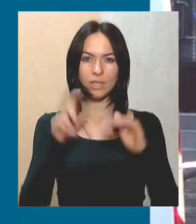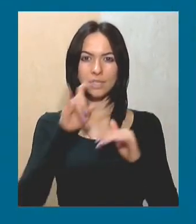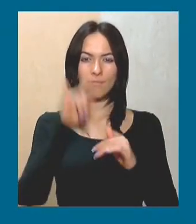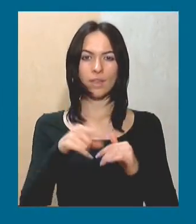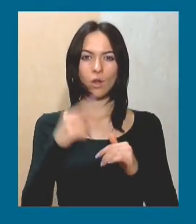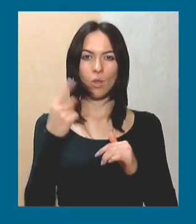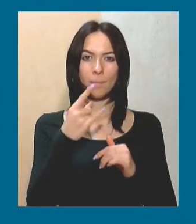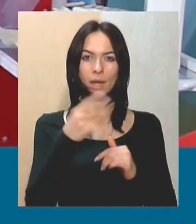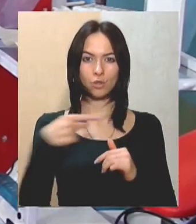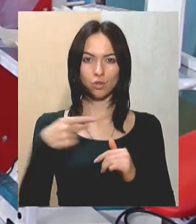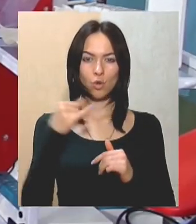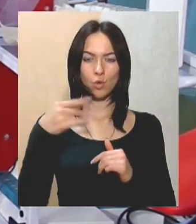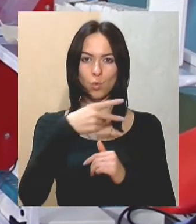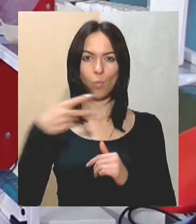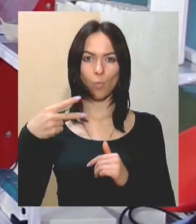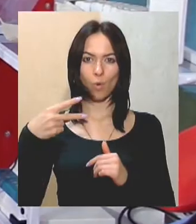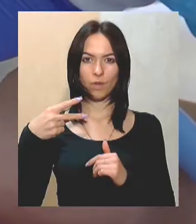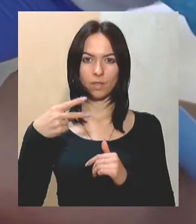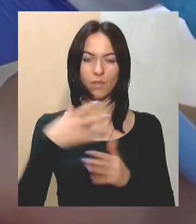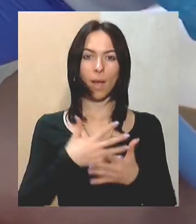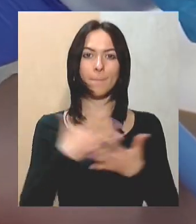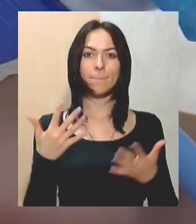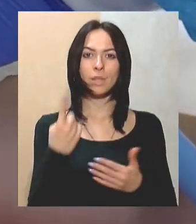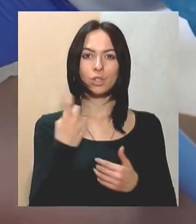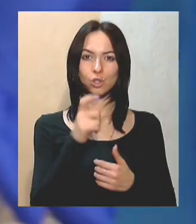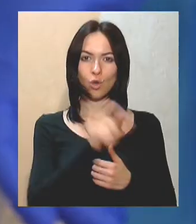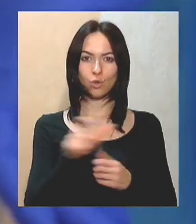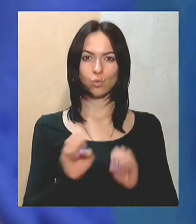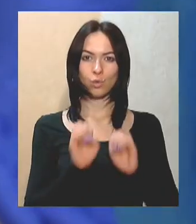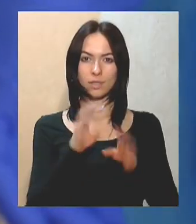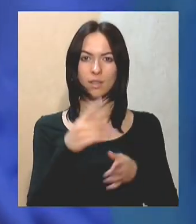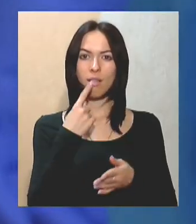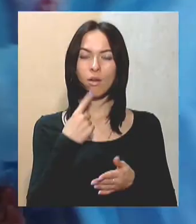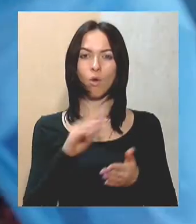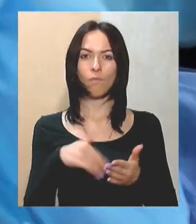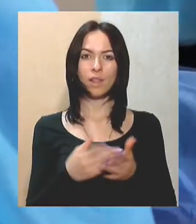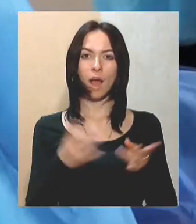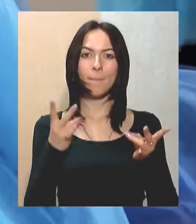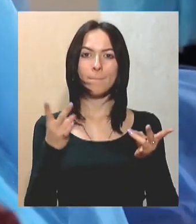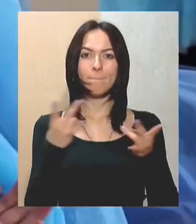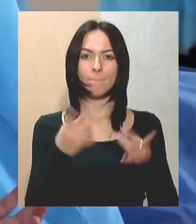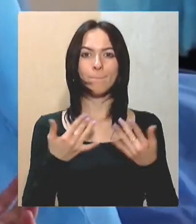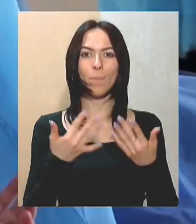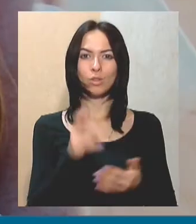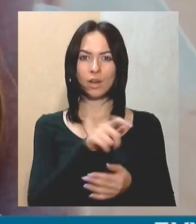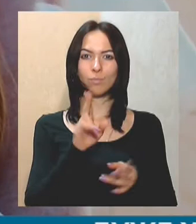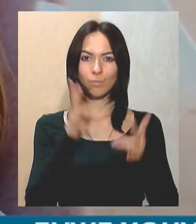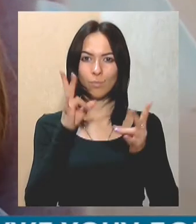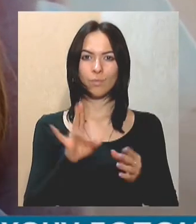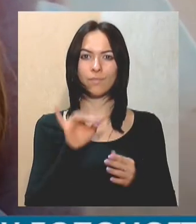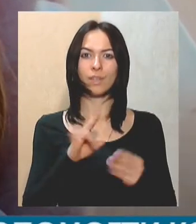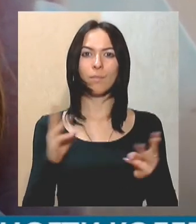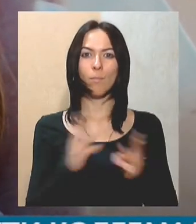другого поверхів. Більше сотні людей здали свою кров для потреб травмованих у пожежі в центрі Одеси. Дуже